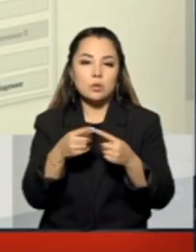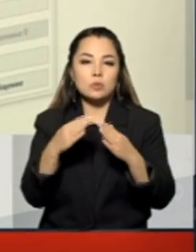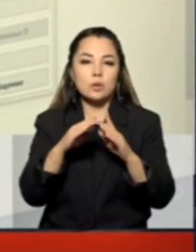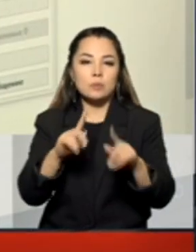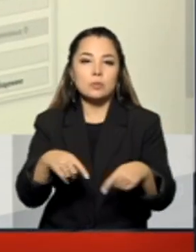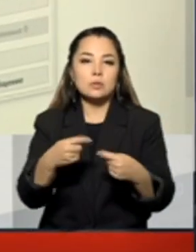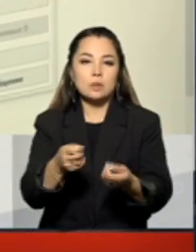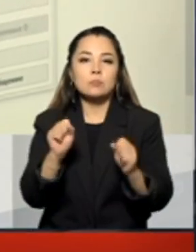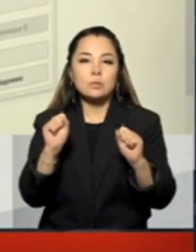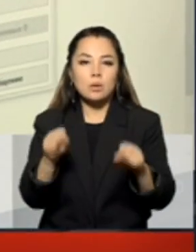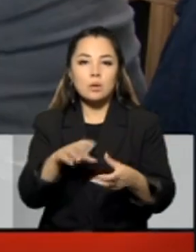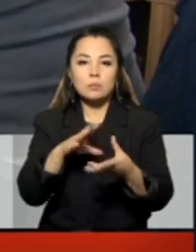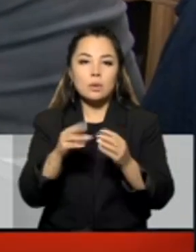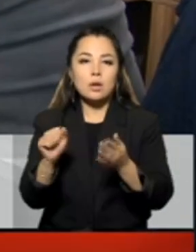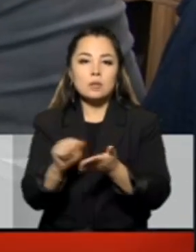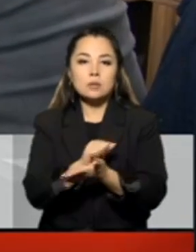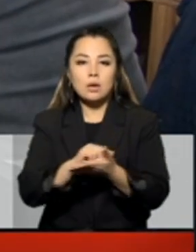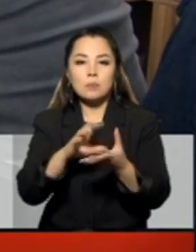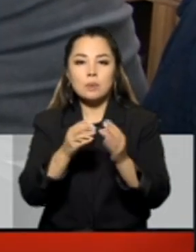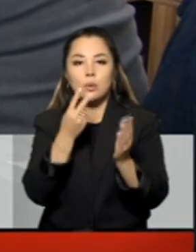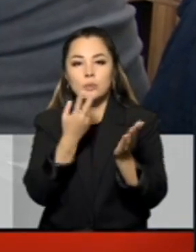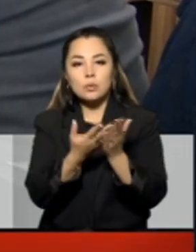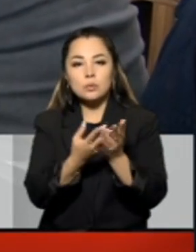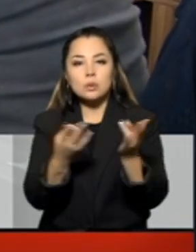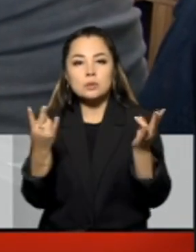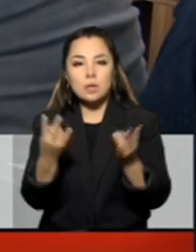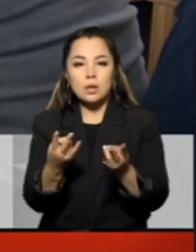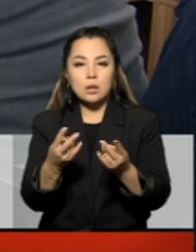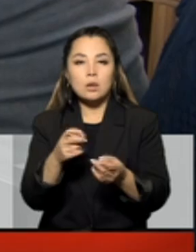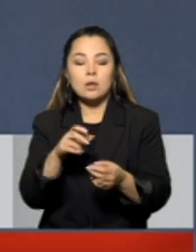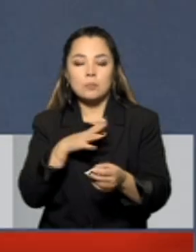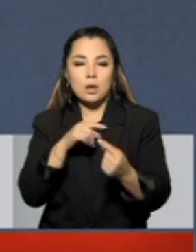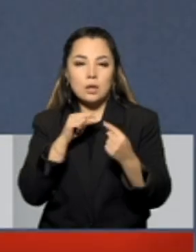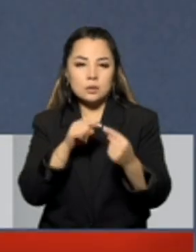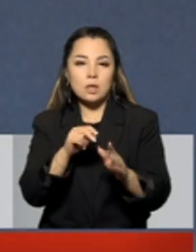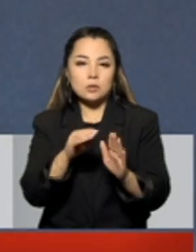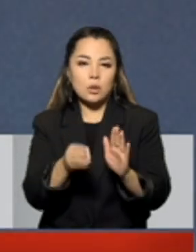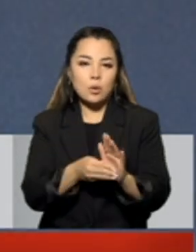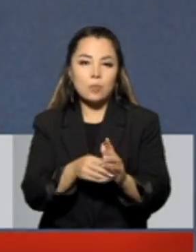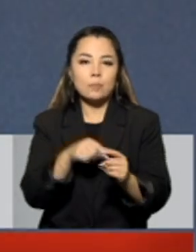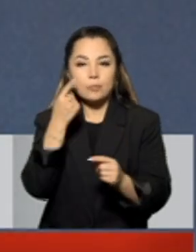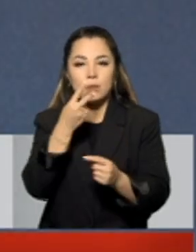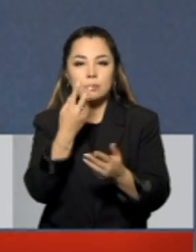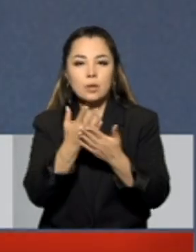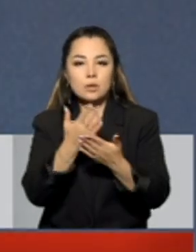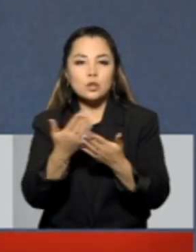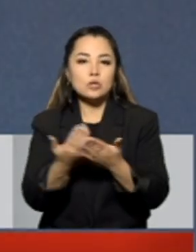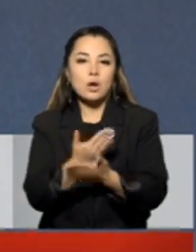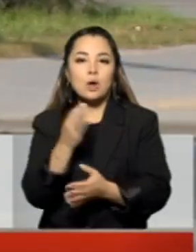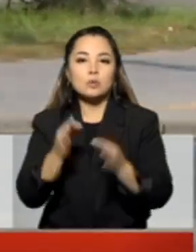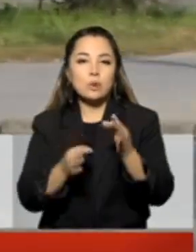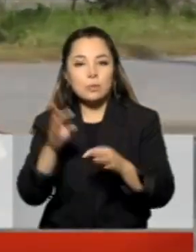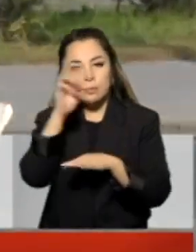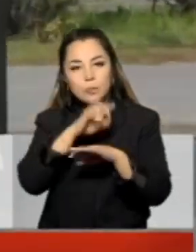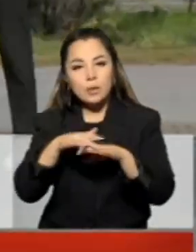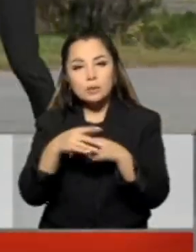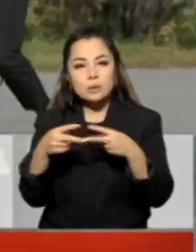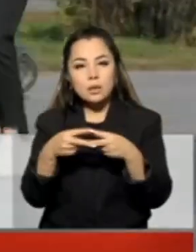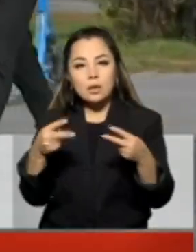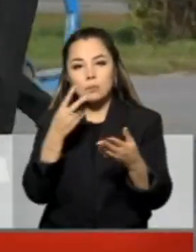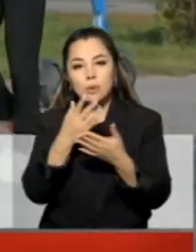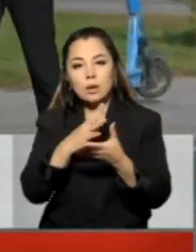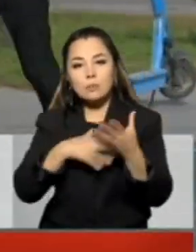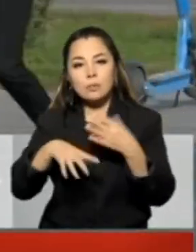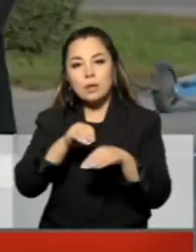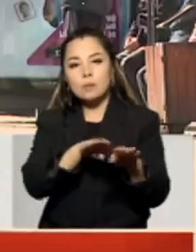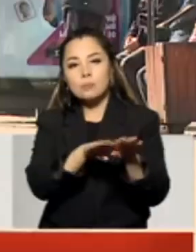алады. Оның барлығы декларацияда көрсетілуі тиіс. Антикордың мәліметінше, жаңа норма мемлекеттік қызметшіге теңестірілгендердің